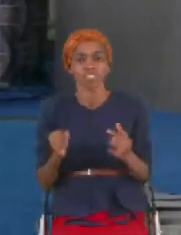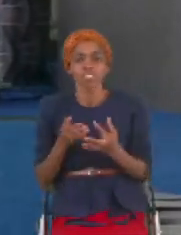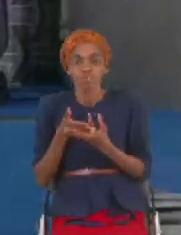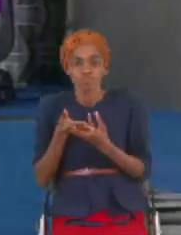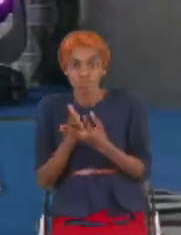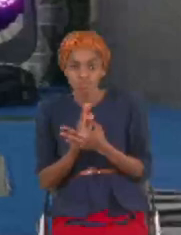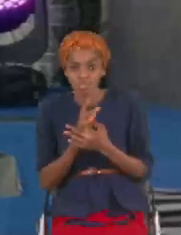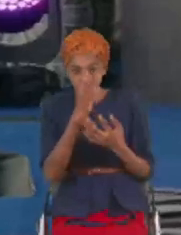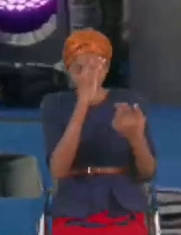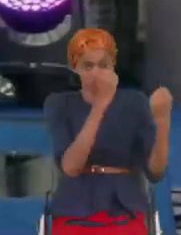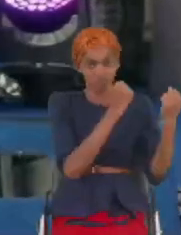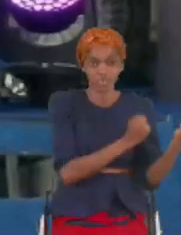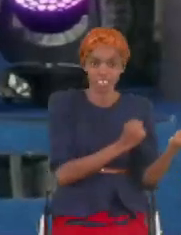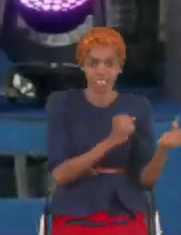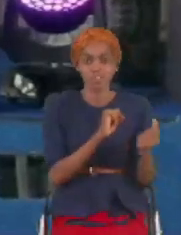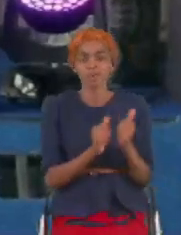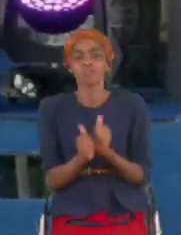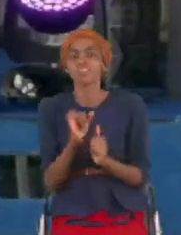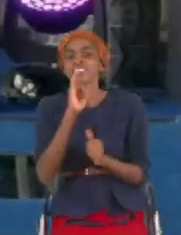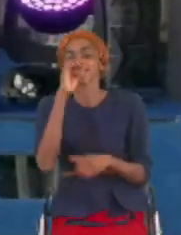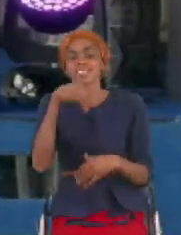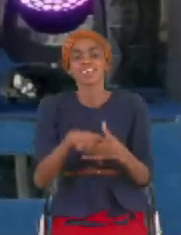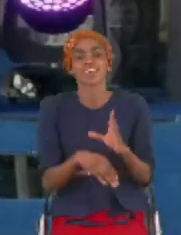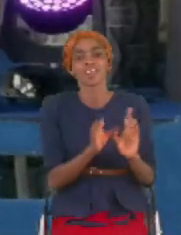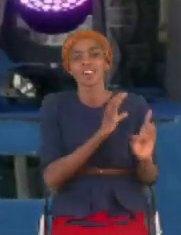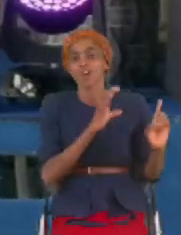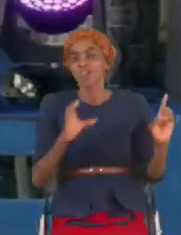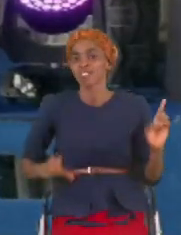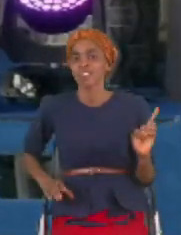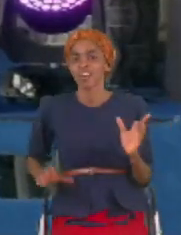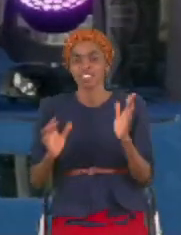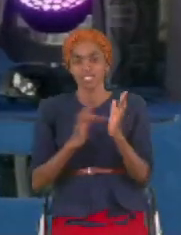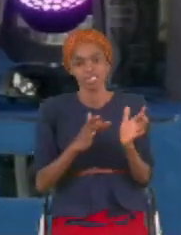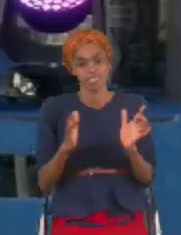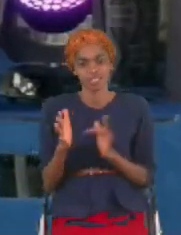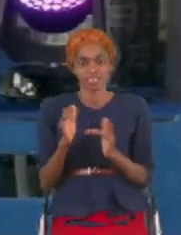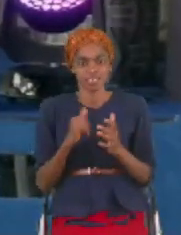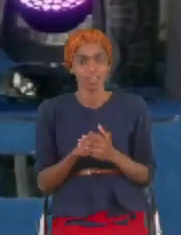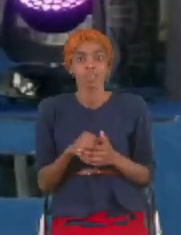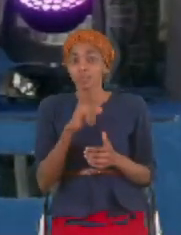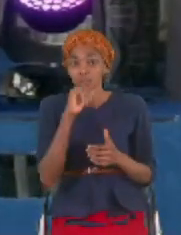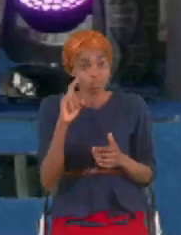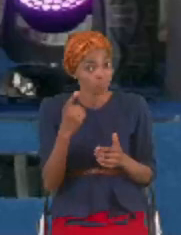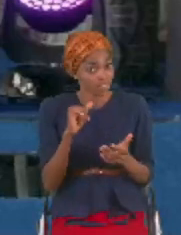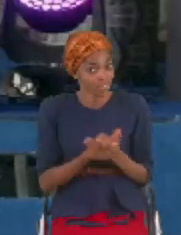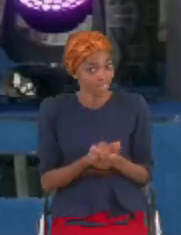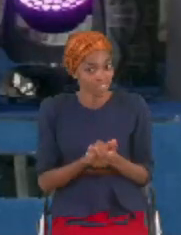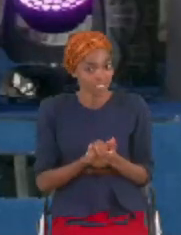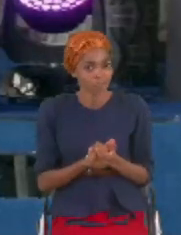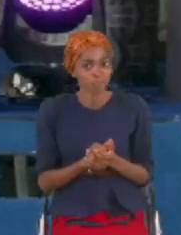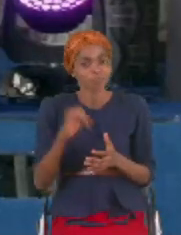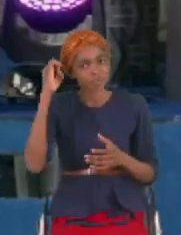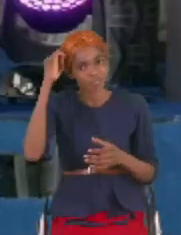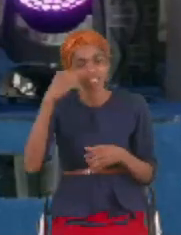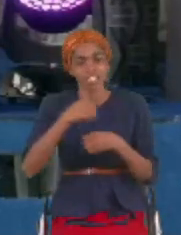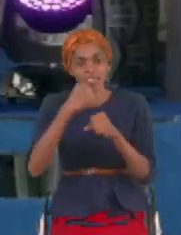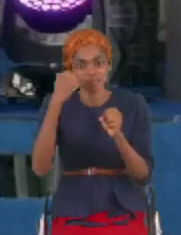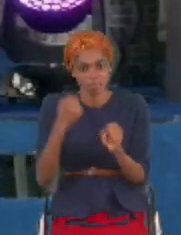par la fois à jésus christ non seulement cela